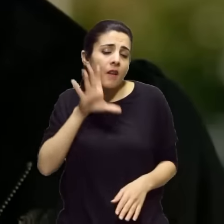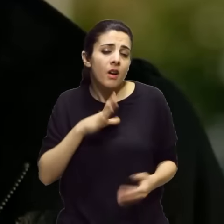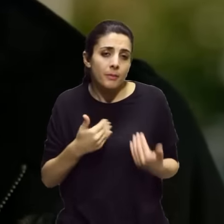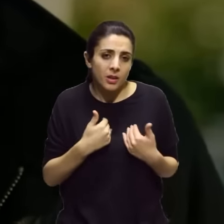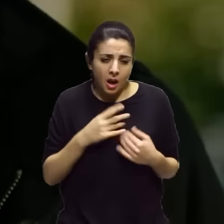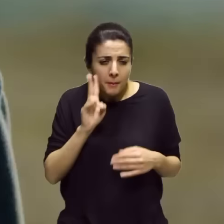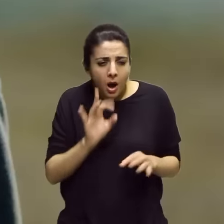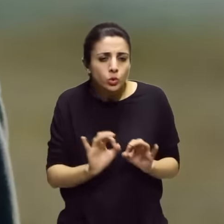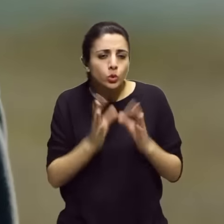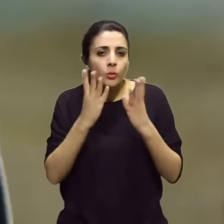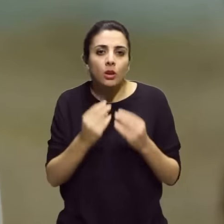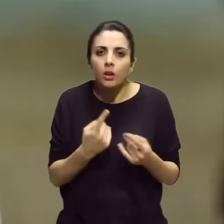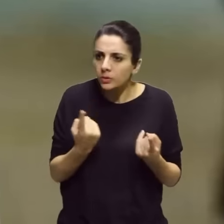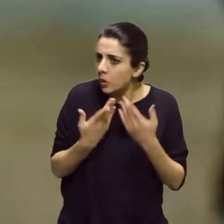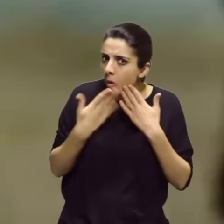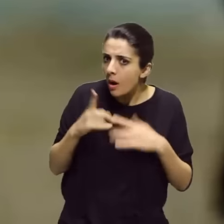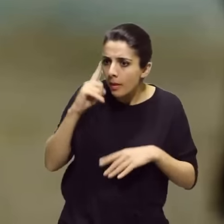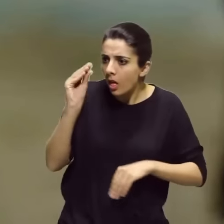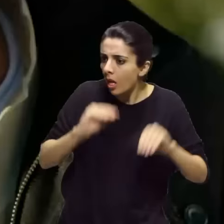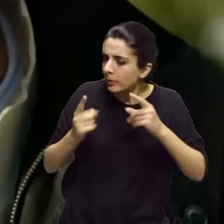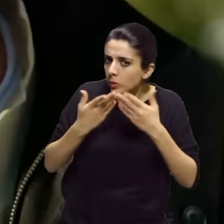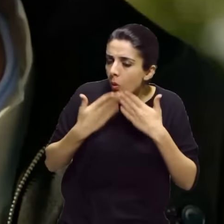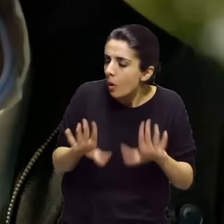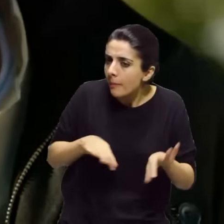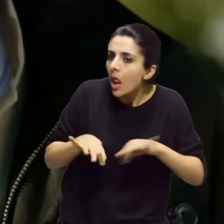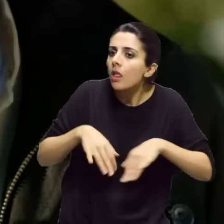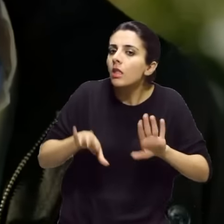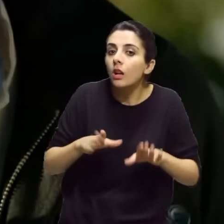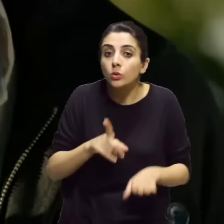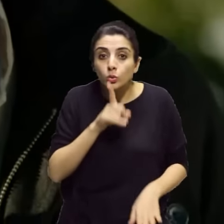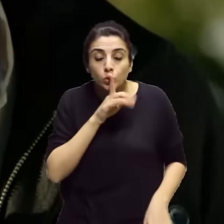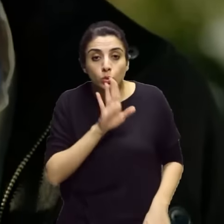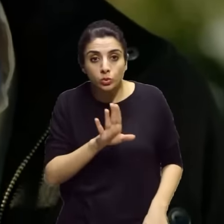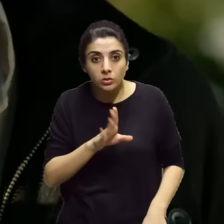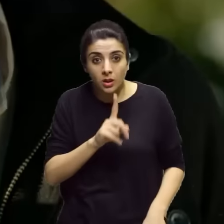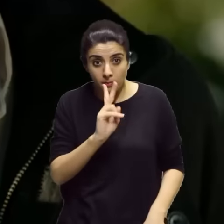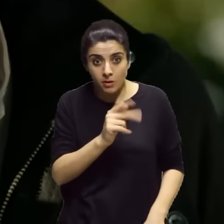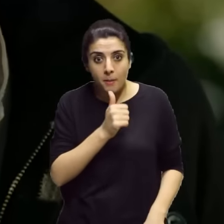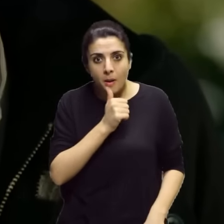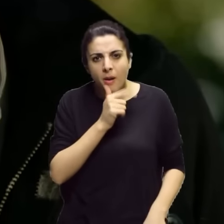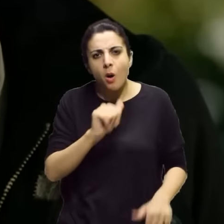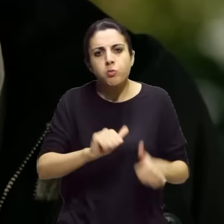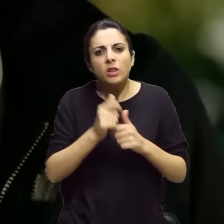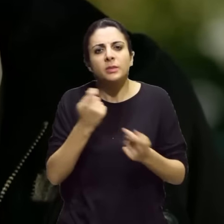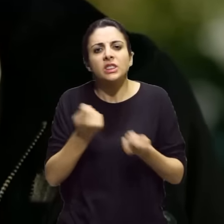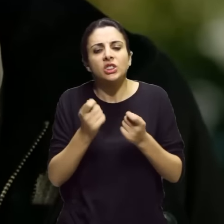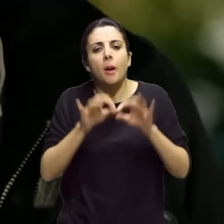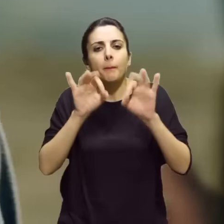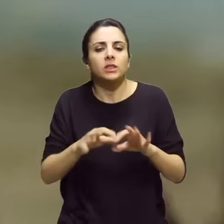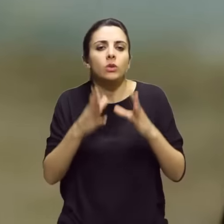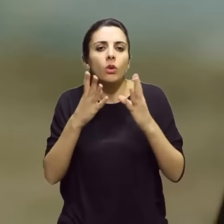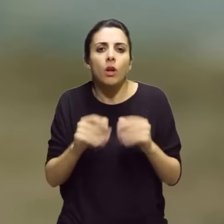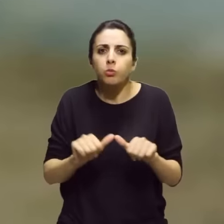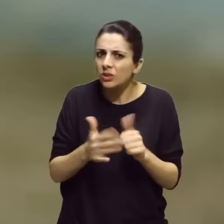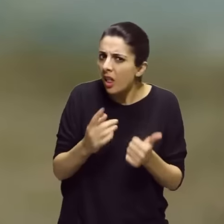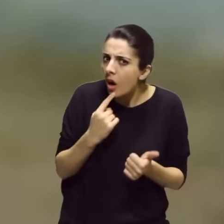adamlarız işte ya, çözdük olayı. Öyle bir şey yok düzmece falan değil. Kapa çeneni. Zaten baban başlattı boşanma işlemlerini senin adına.